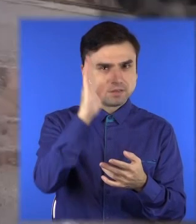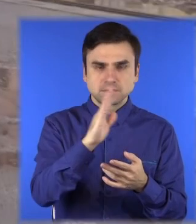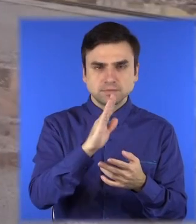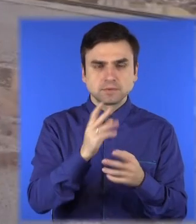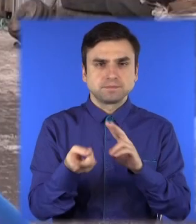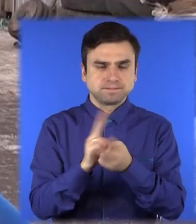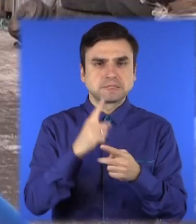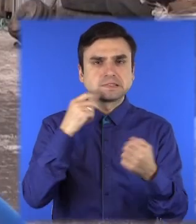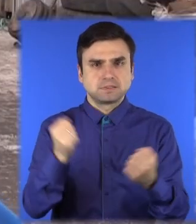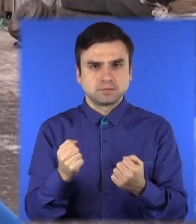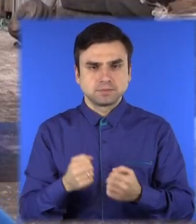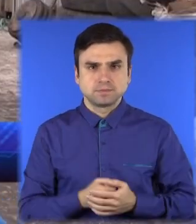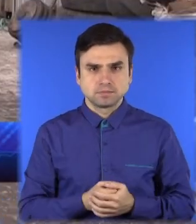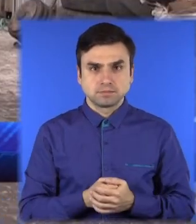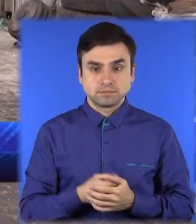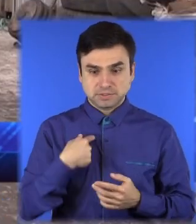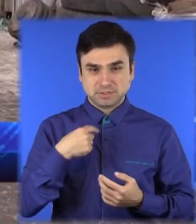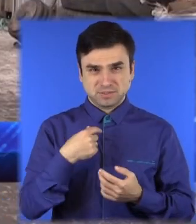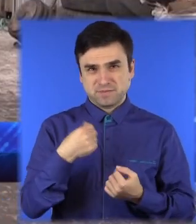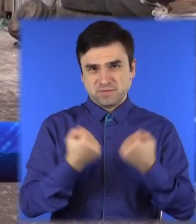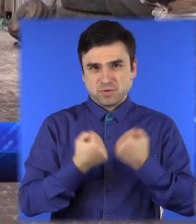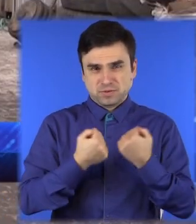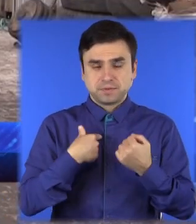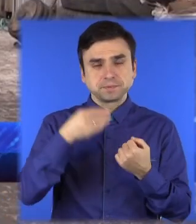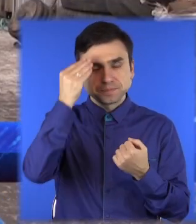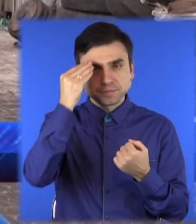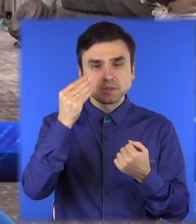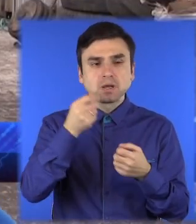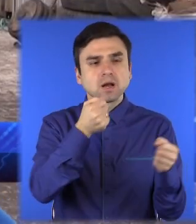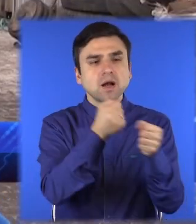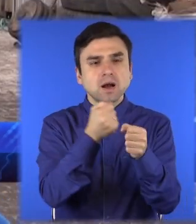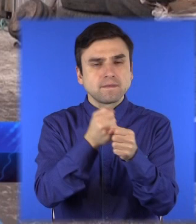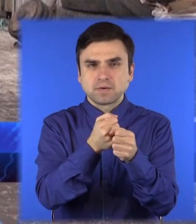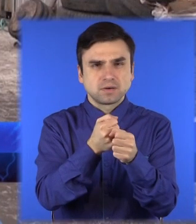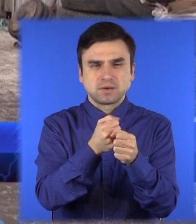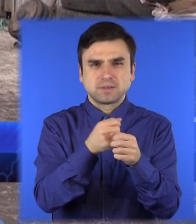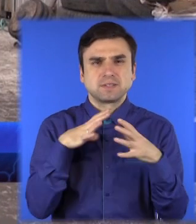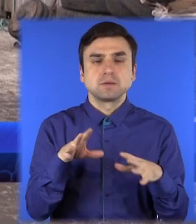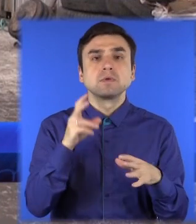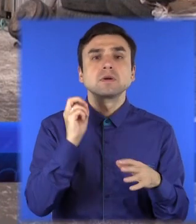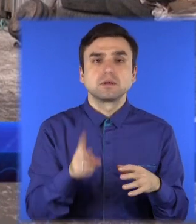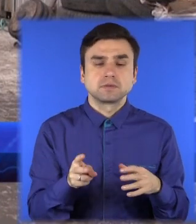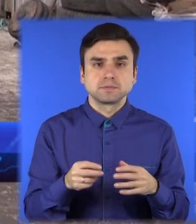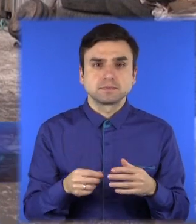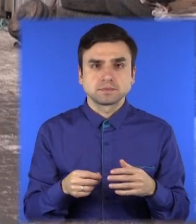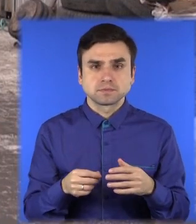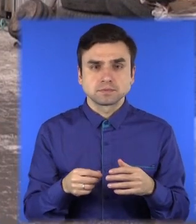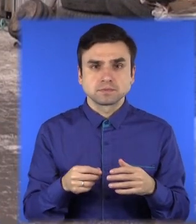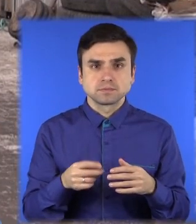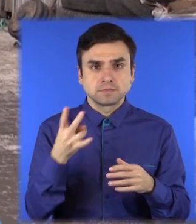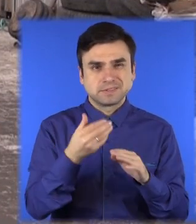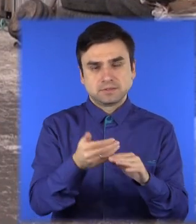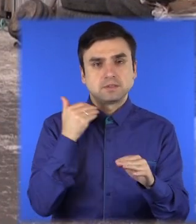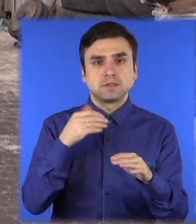утворитися ожеледиця. Я як водій вважаю, щоб ізбіжати пришестя на дорозі скорської, потрібно